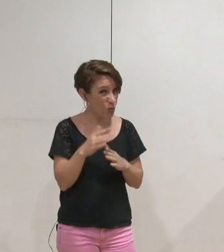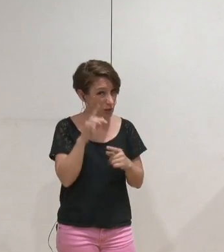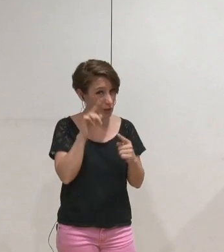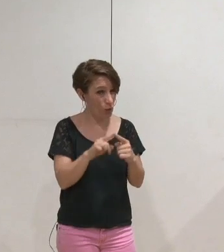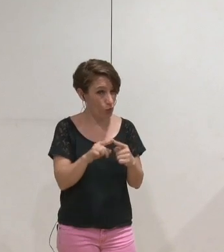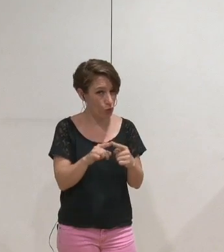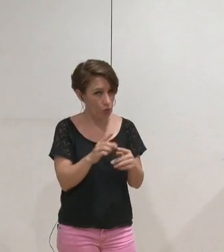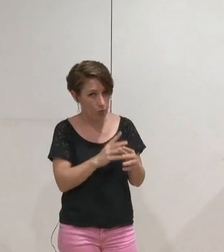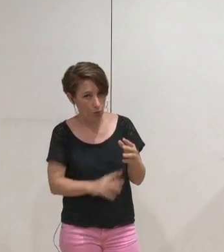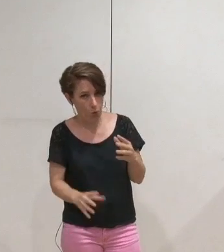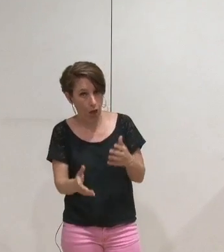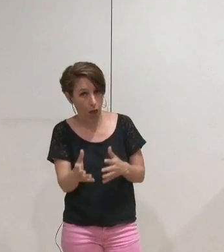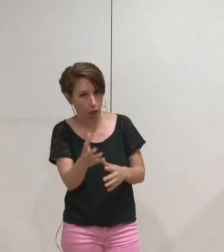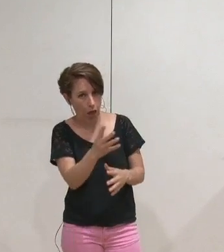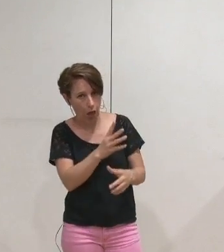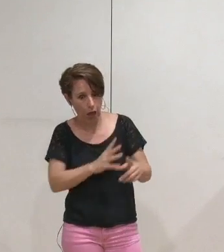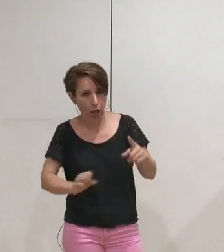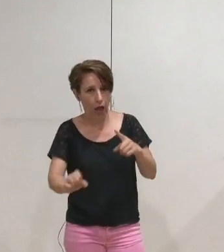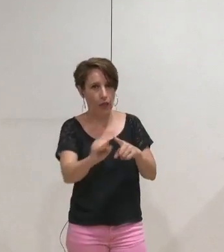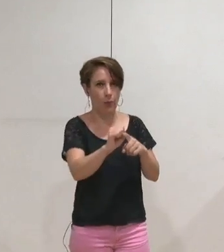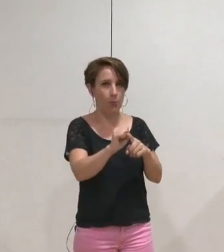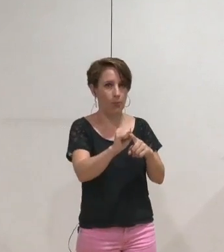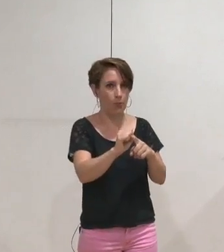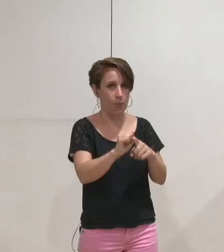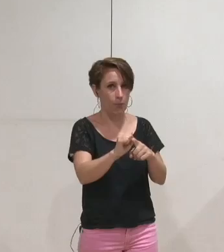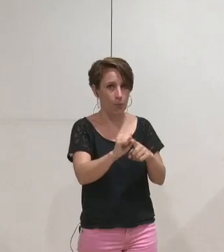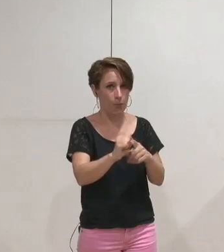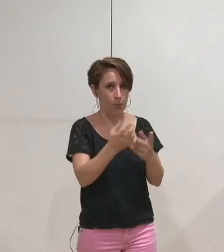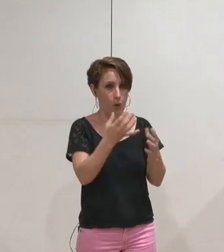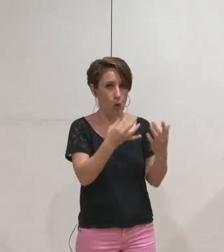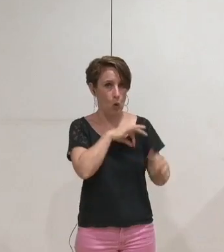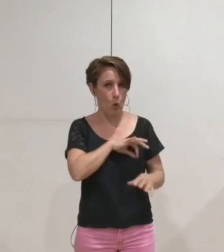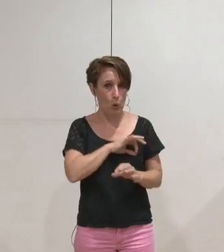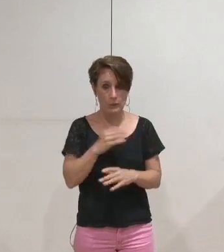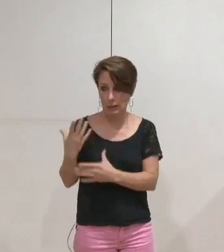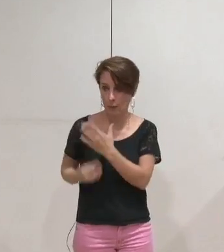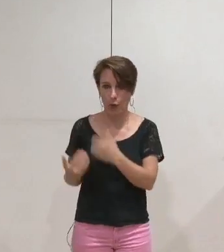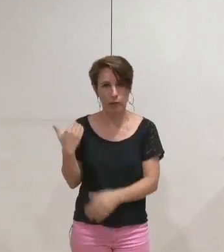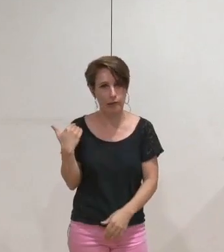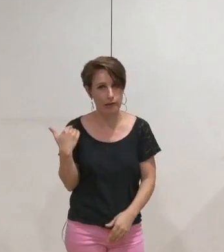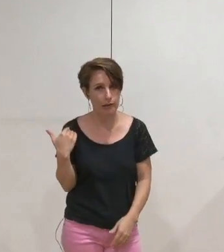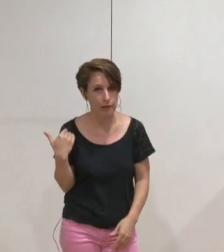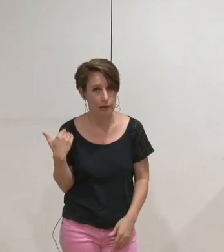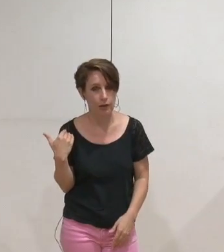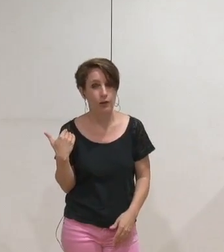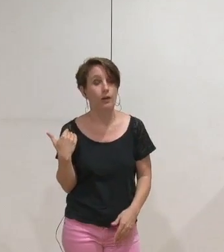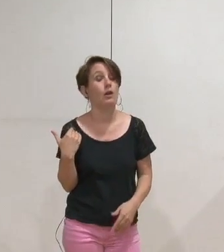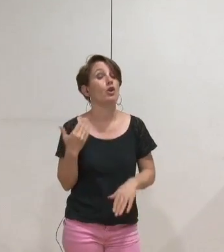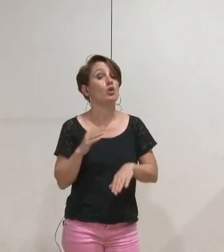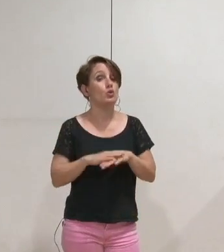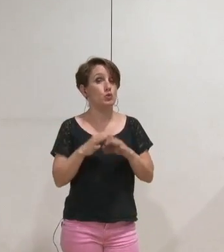réalisée en 2015 et je vois que déjà sur le bilan de l'opération bouchailler